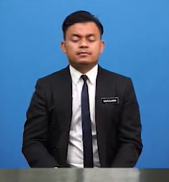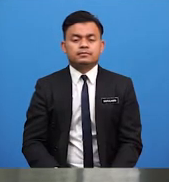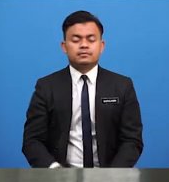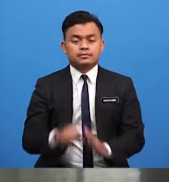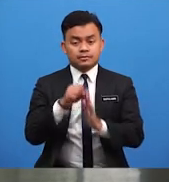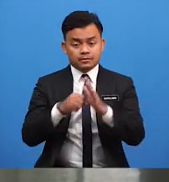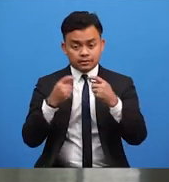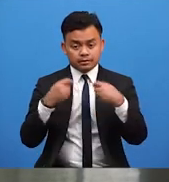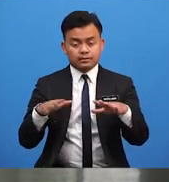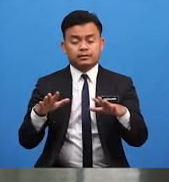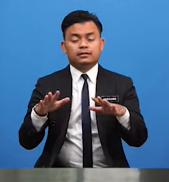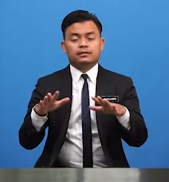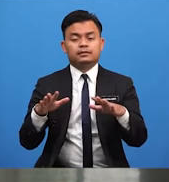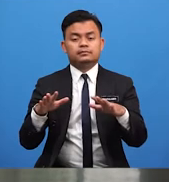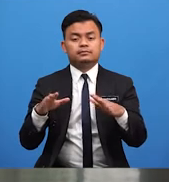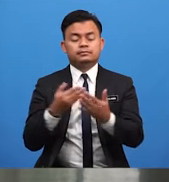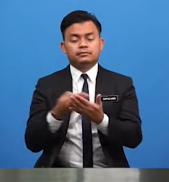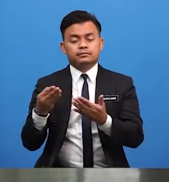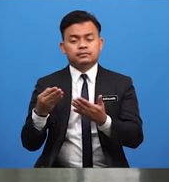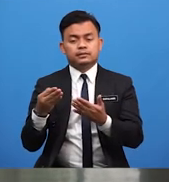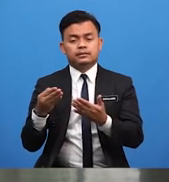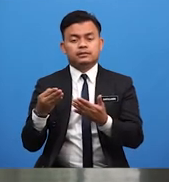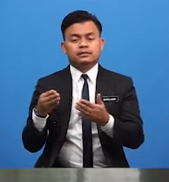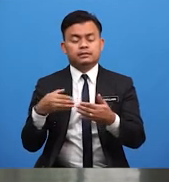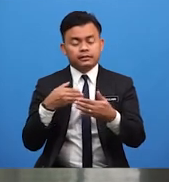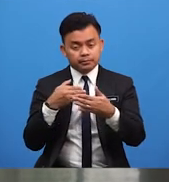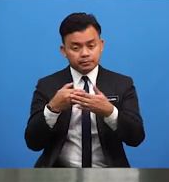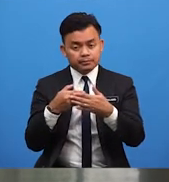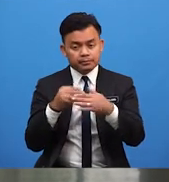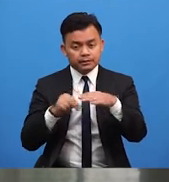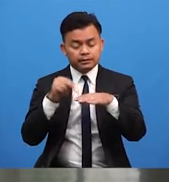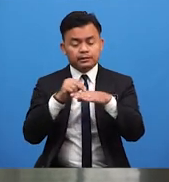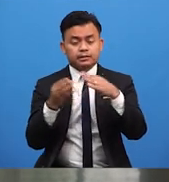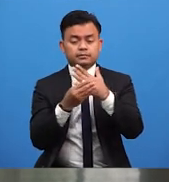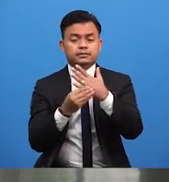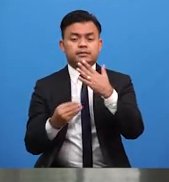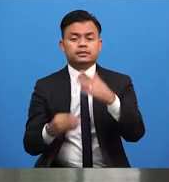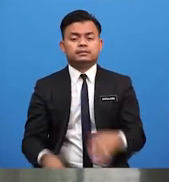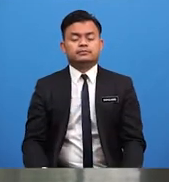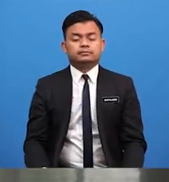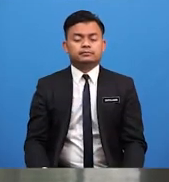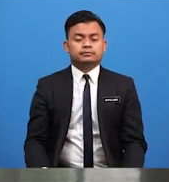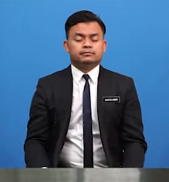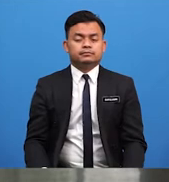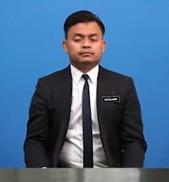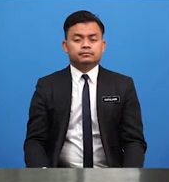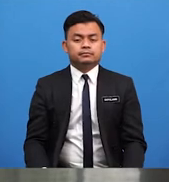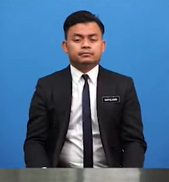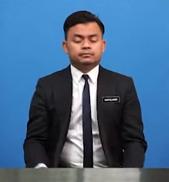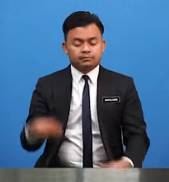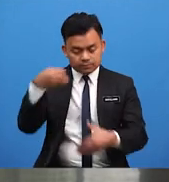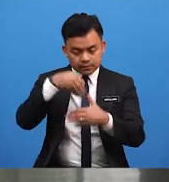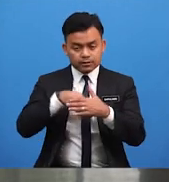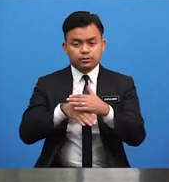Setelah bahan kisar hampir naik minyak, seterusnya masukkan air asam jawa dan